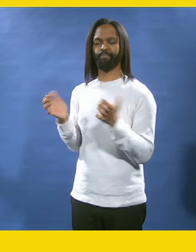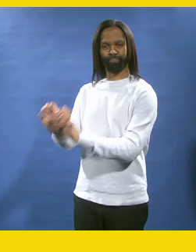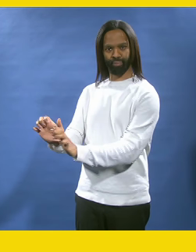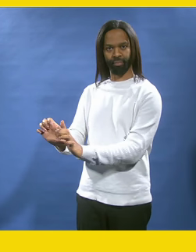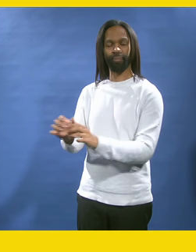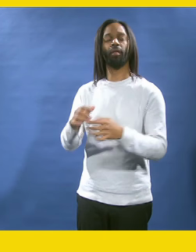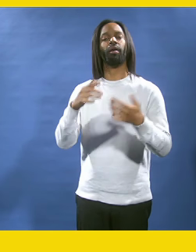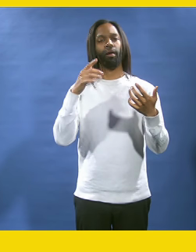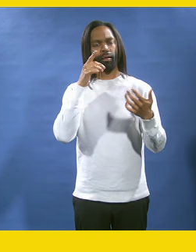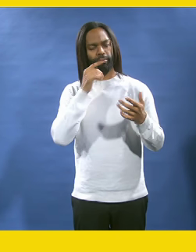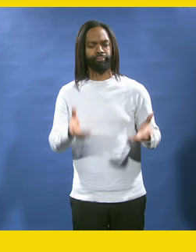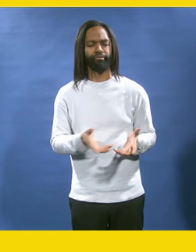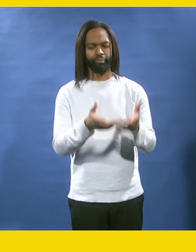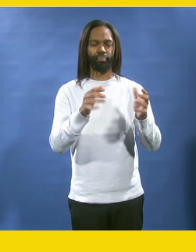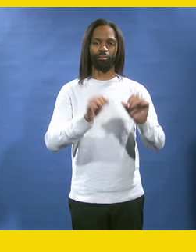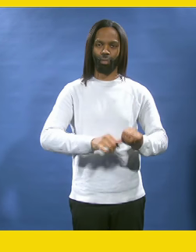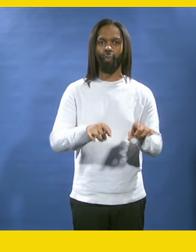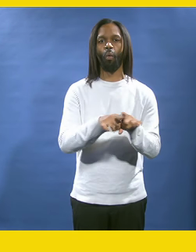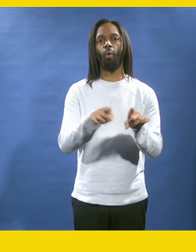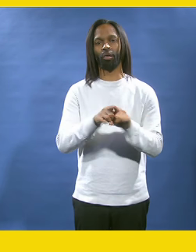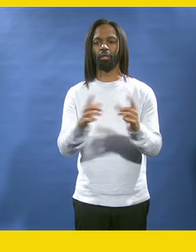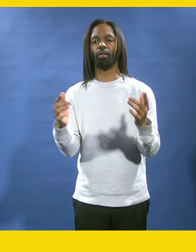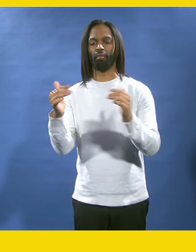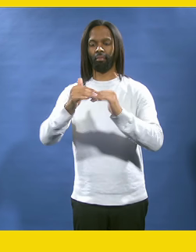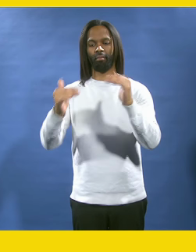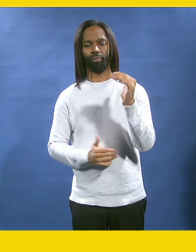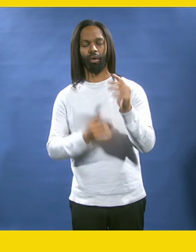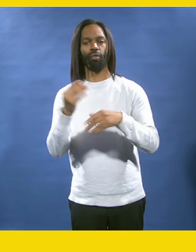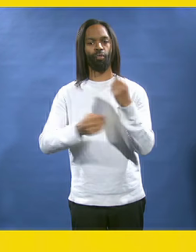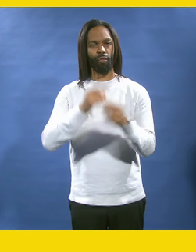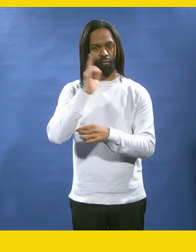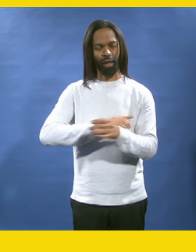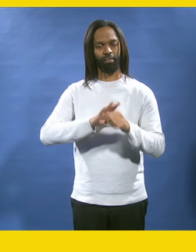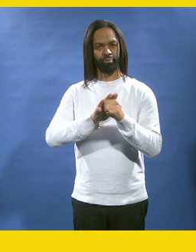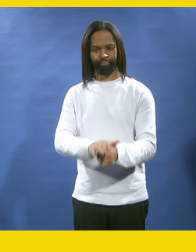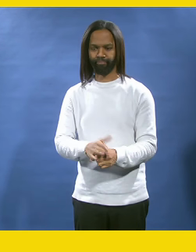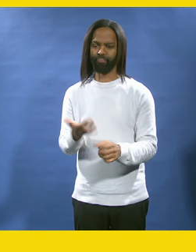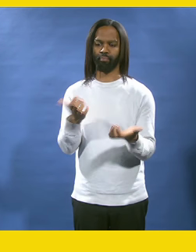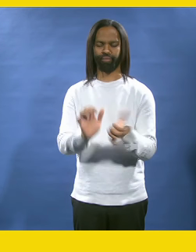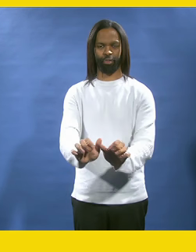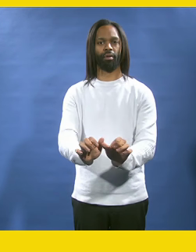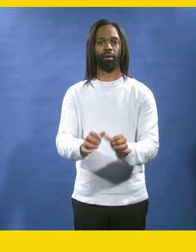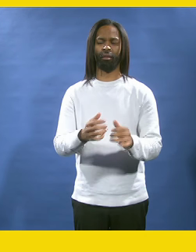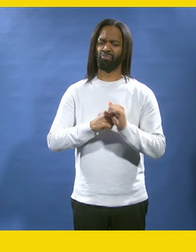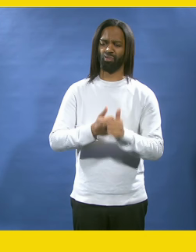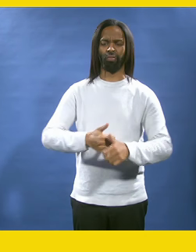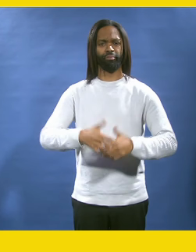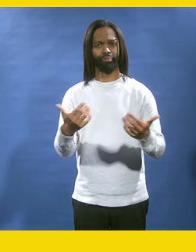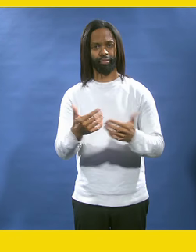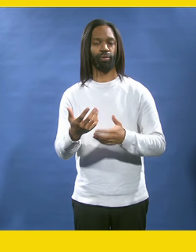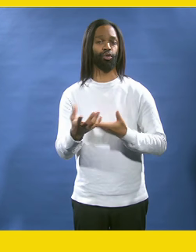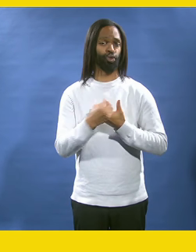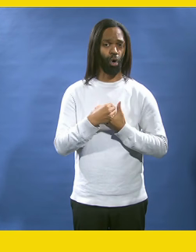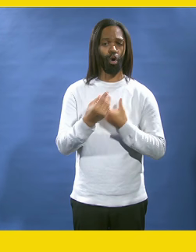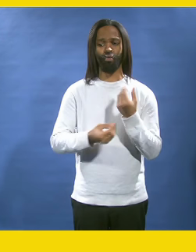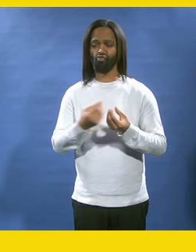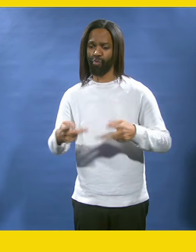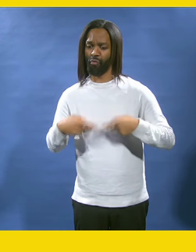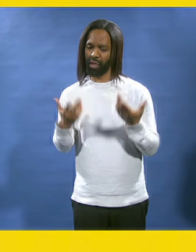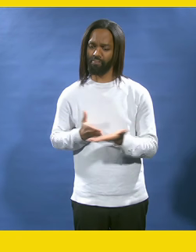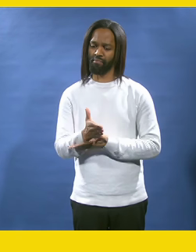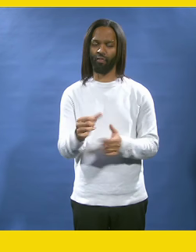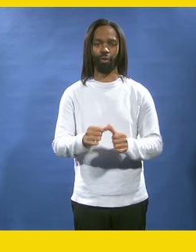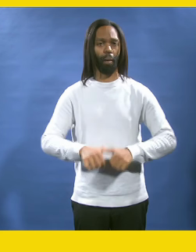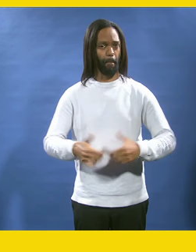les inégalités et discriminations des femmes et de toutes les personnes, quel que soit leur genre, leur choix de vie, pour mettre en avant les